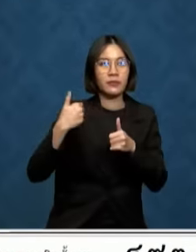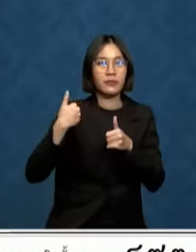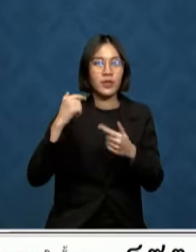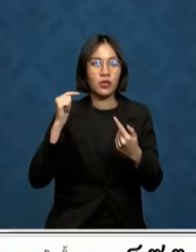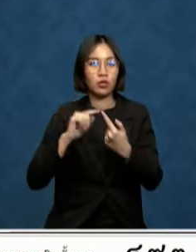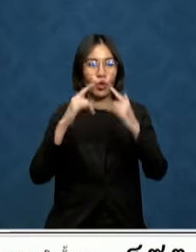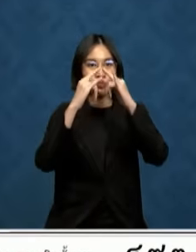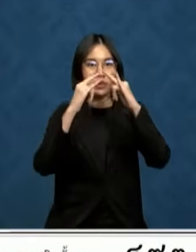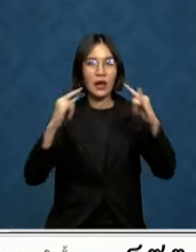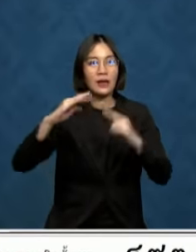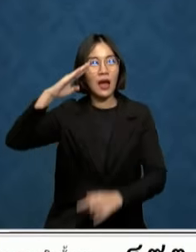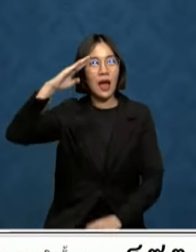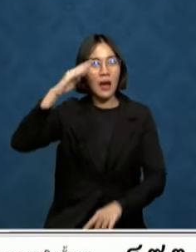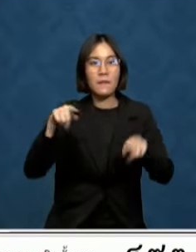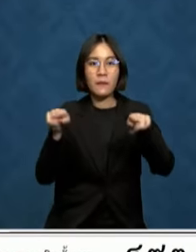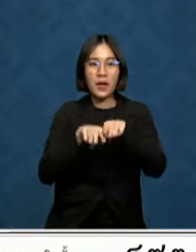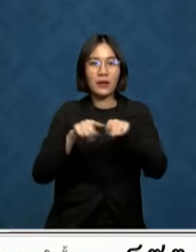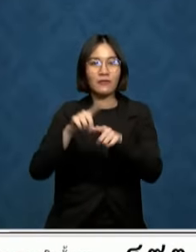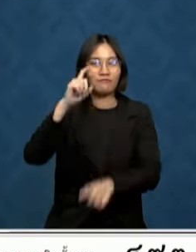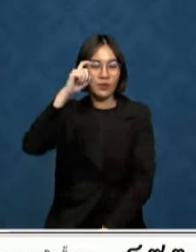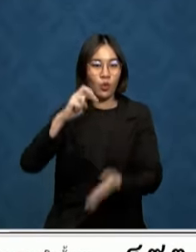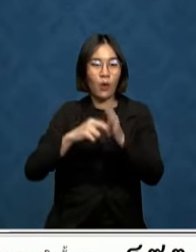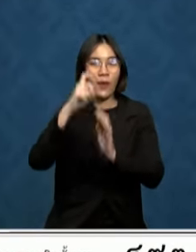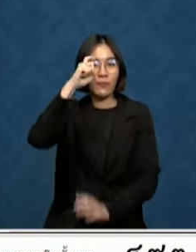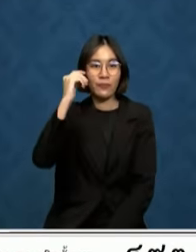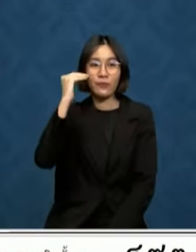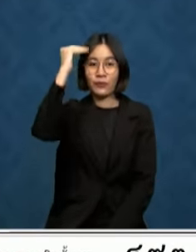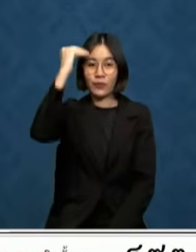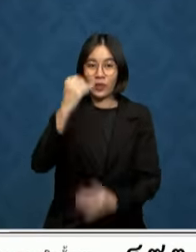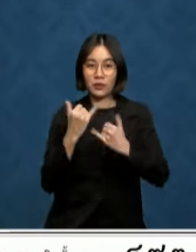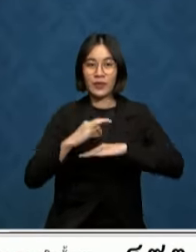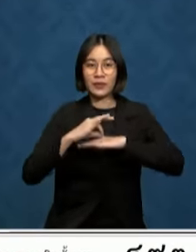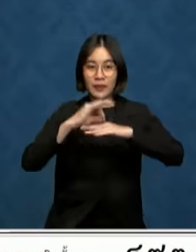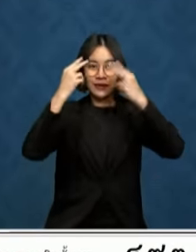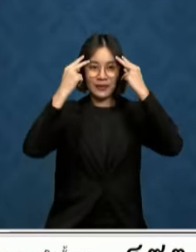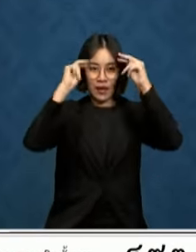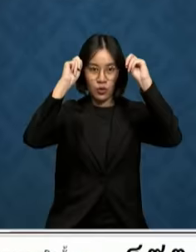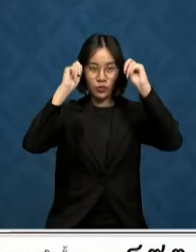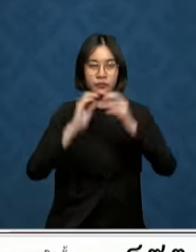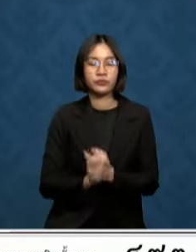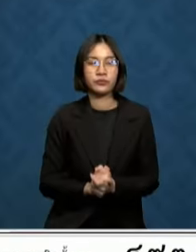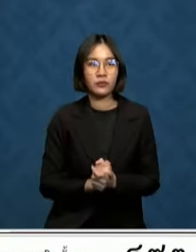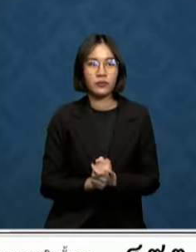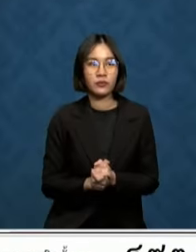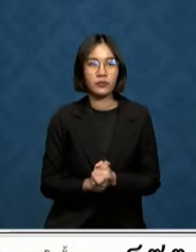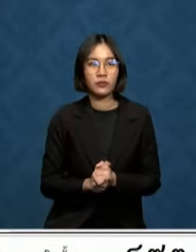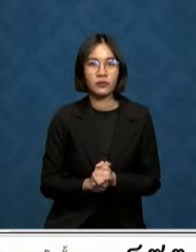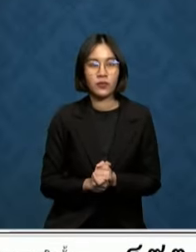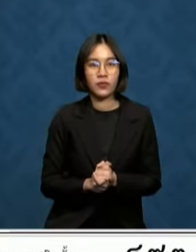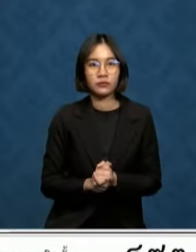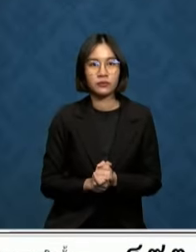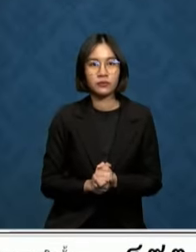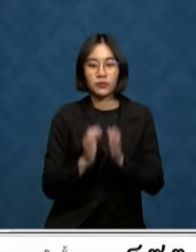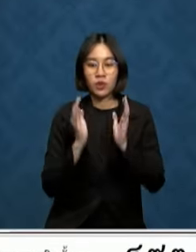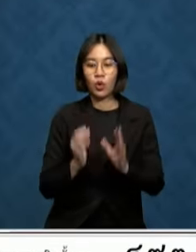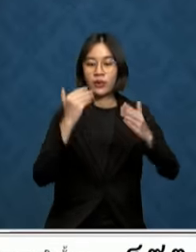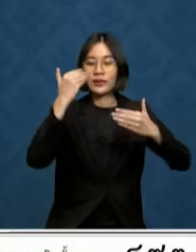ในค้ายทหารเชนเดยวกัน ก็คือนายเศษา ธวิสิน ซึปัจบเป็ายกรฐมนตรีและแ่นอนคร ทประดณครับนัก